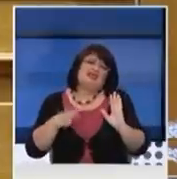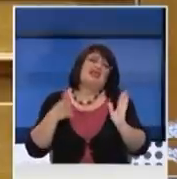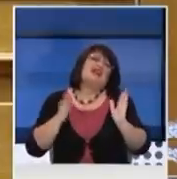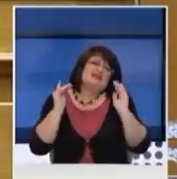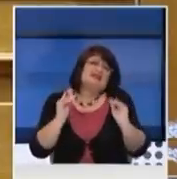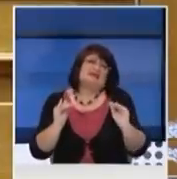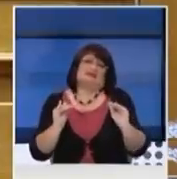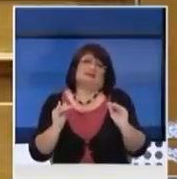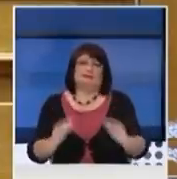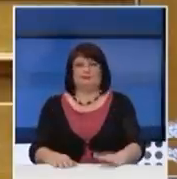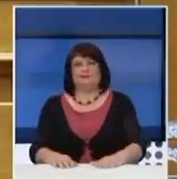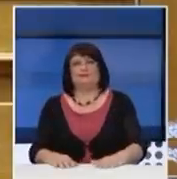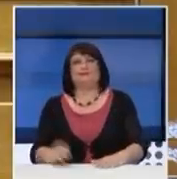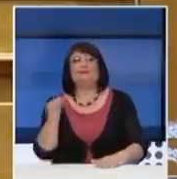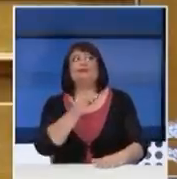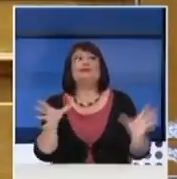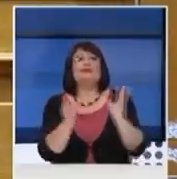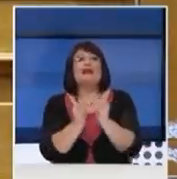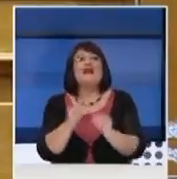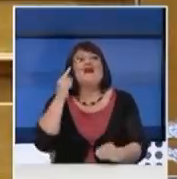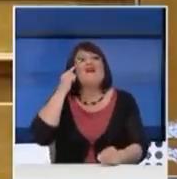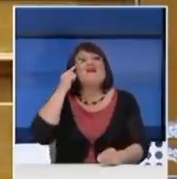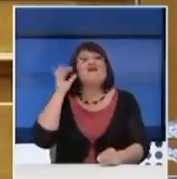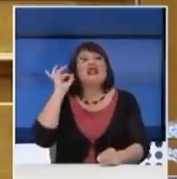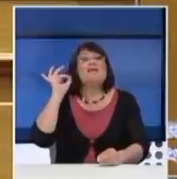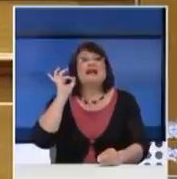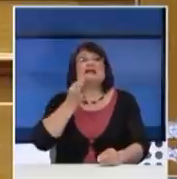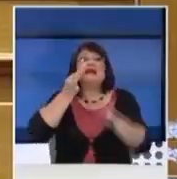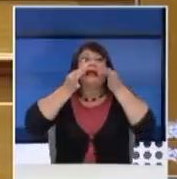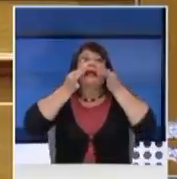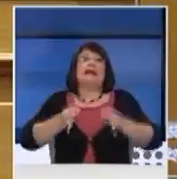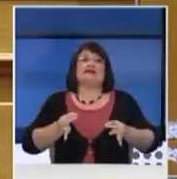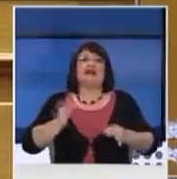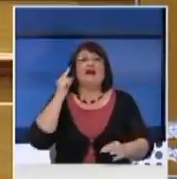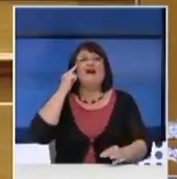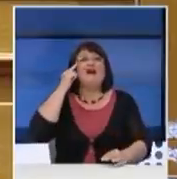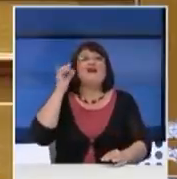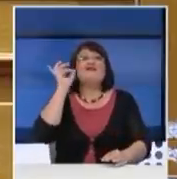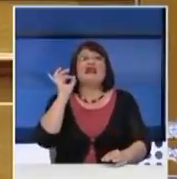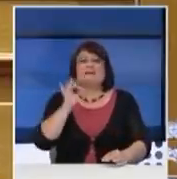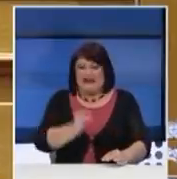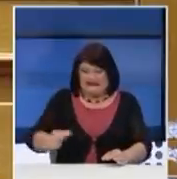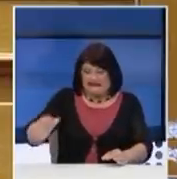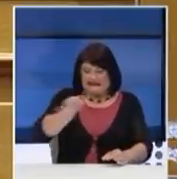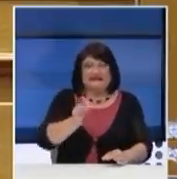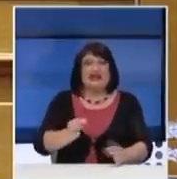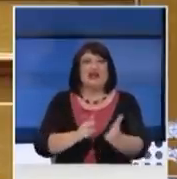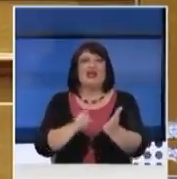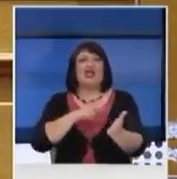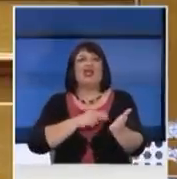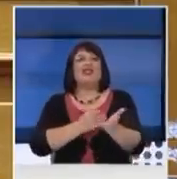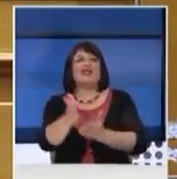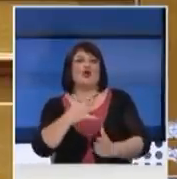Πάμε στην ουσία. Υπόθεση Κίνας-Φιλιππίνων. Οι Φιλιππίνες είναι νησιά. Δικαιώθηκαν από τη Χάγη. Γιατί άκουσα